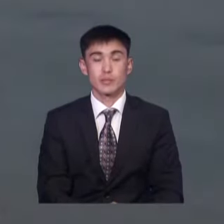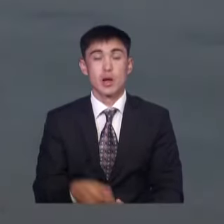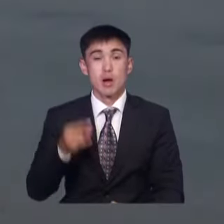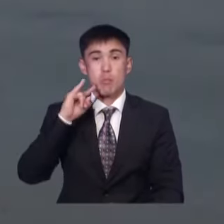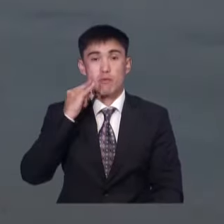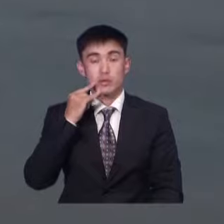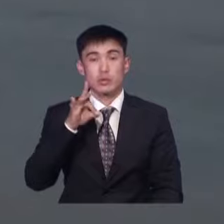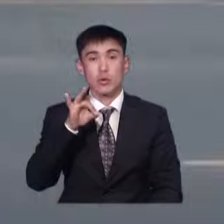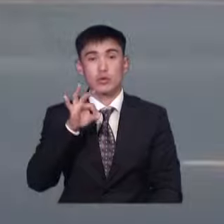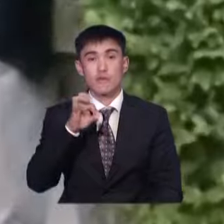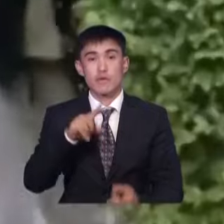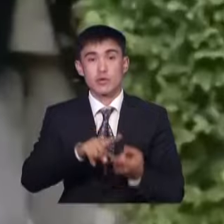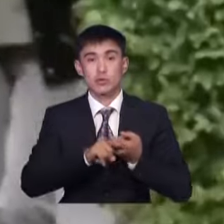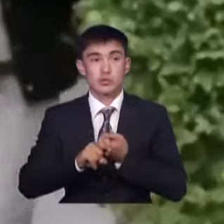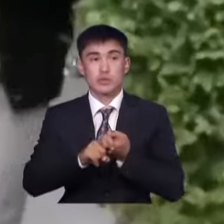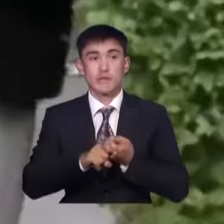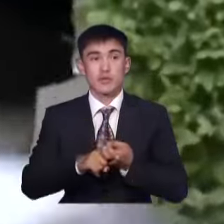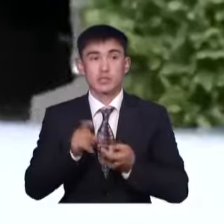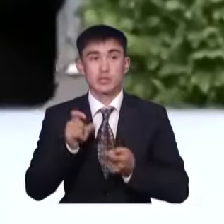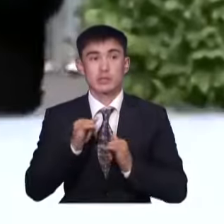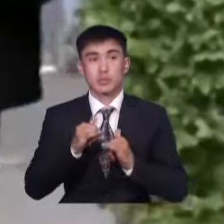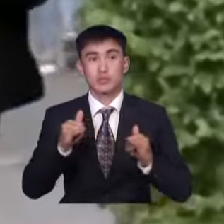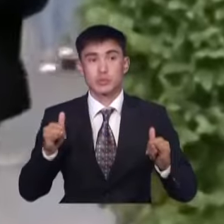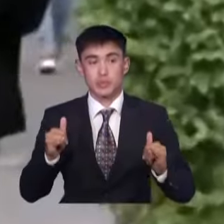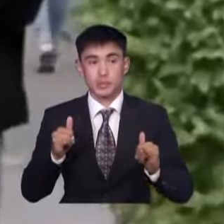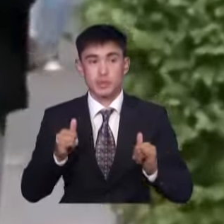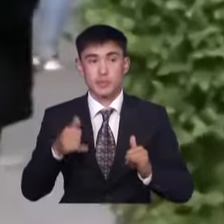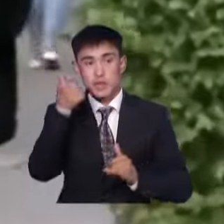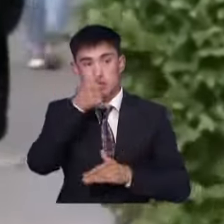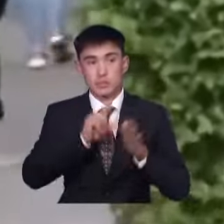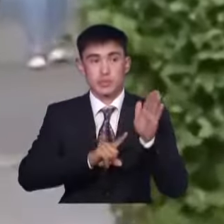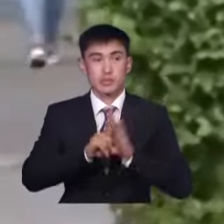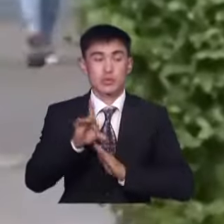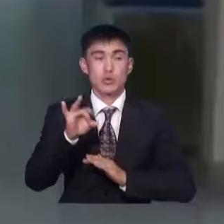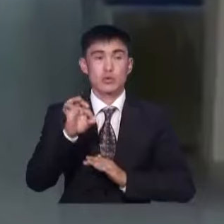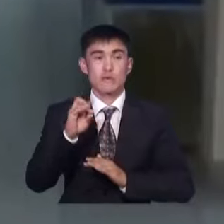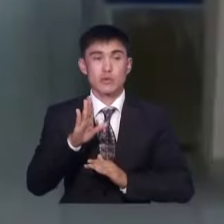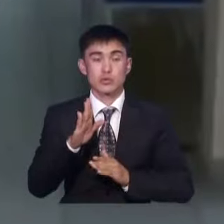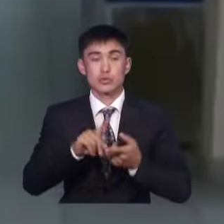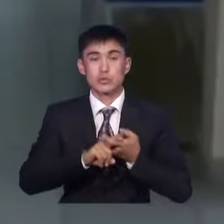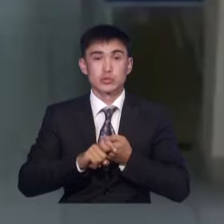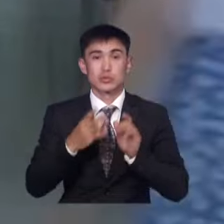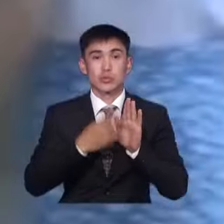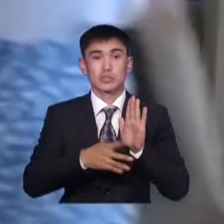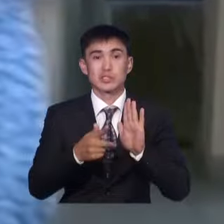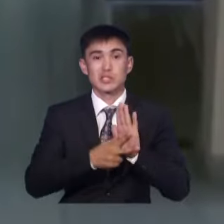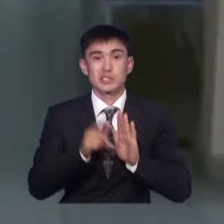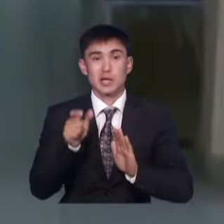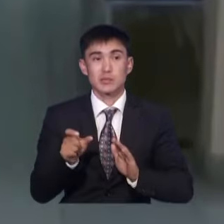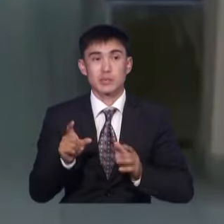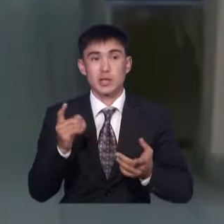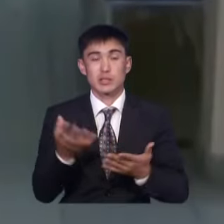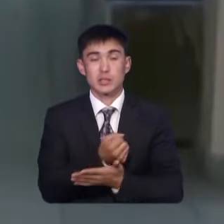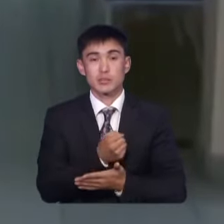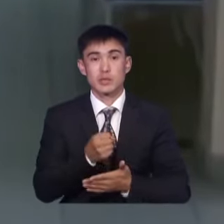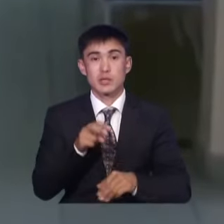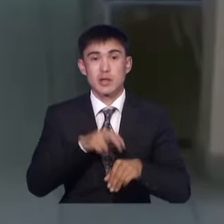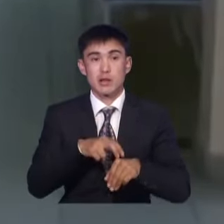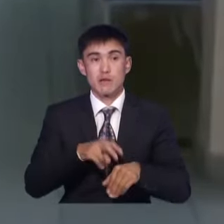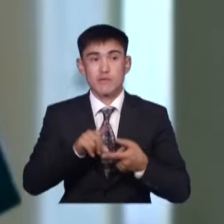Павлодарда ротавирустық инфекция жұқтырғандардың саны көбейген. Жыл басынан бері ротавирус 98 адамнан анықталыпты. Дәрігерлер